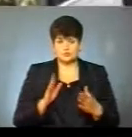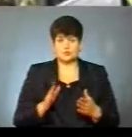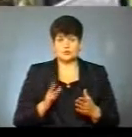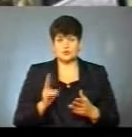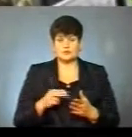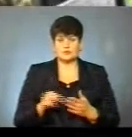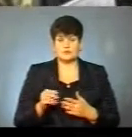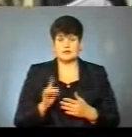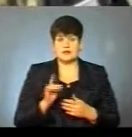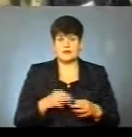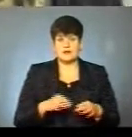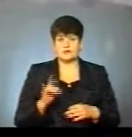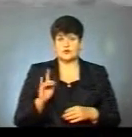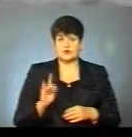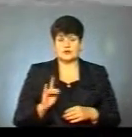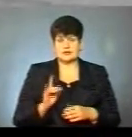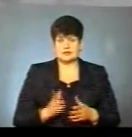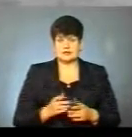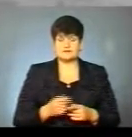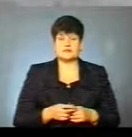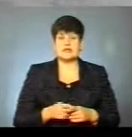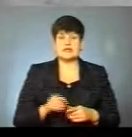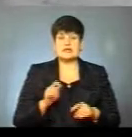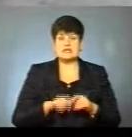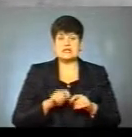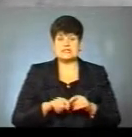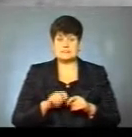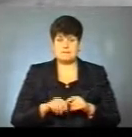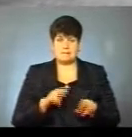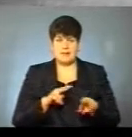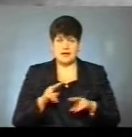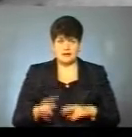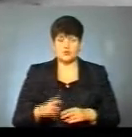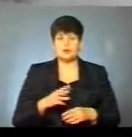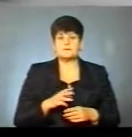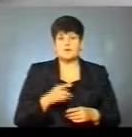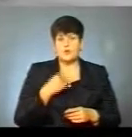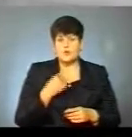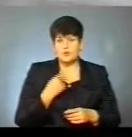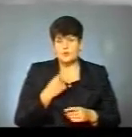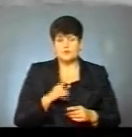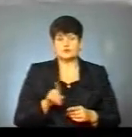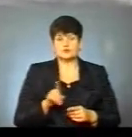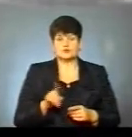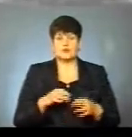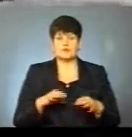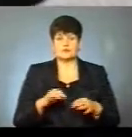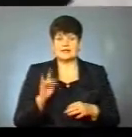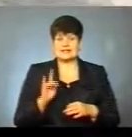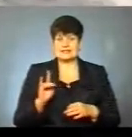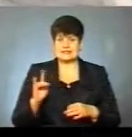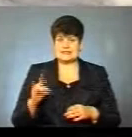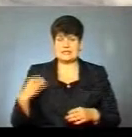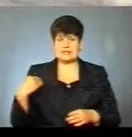придбаю. Наразі за це попередження. Інспектор патрульної поліції Богдан Павлович розповів, автомобільні сидіння і